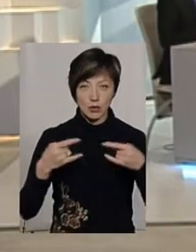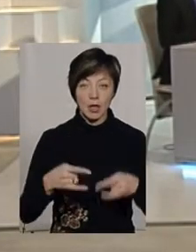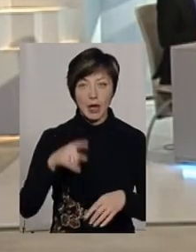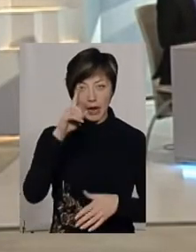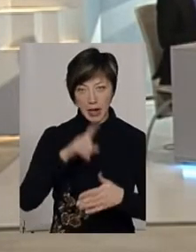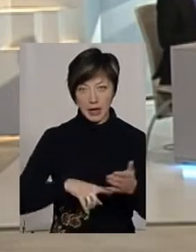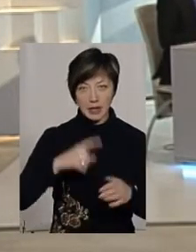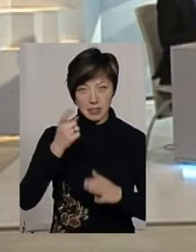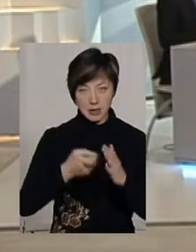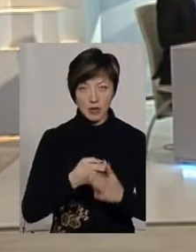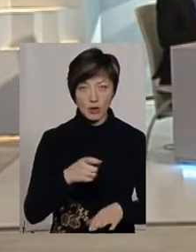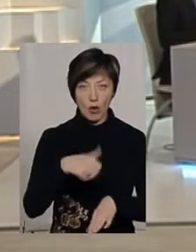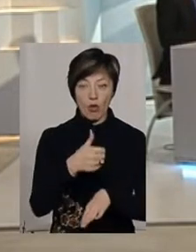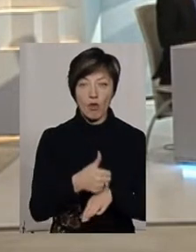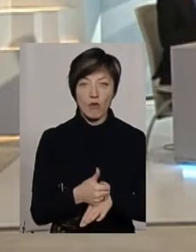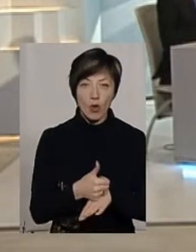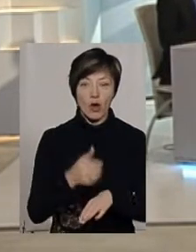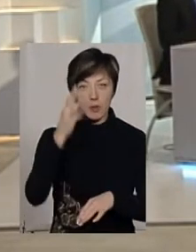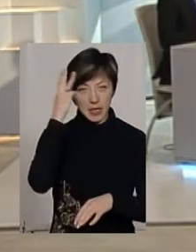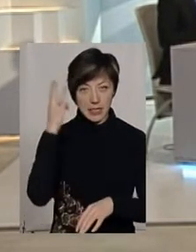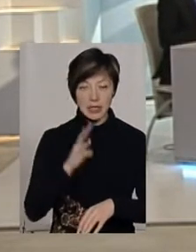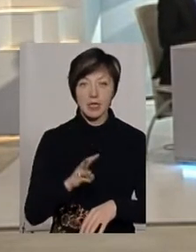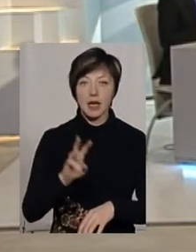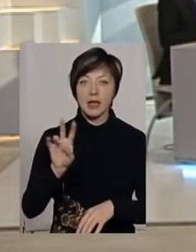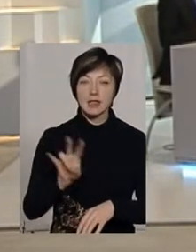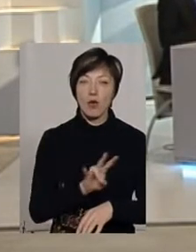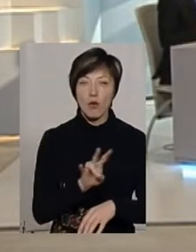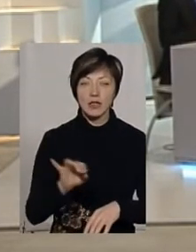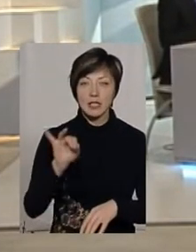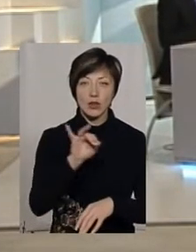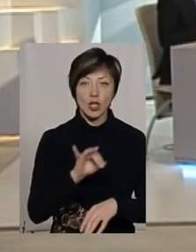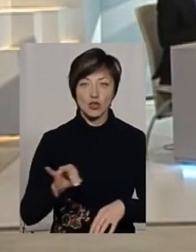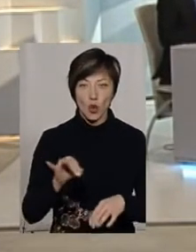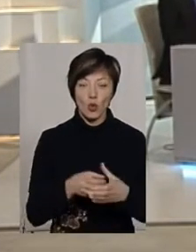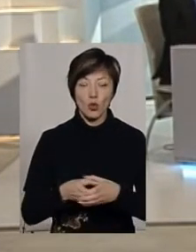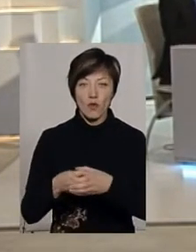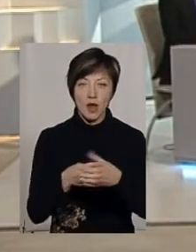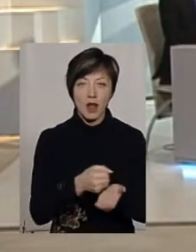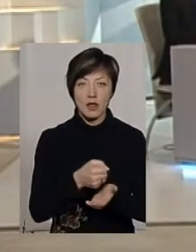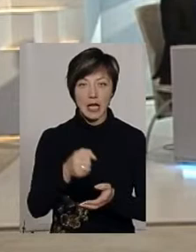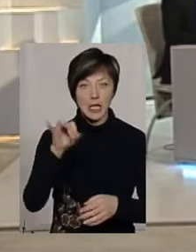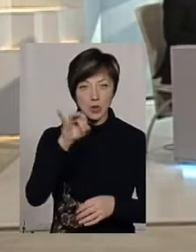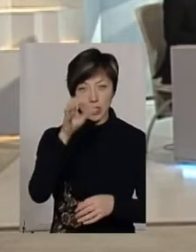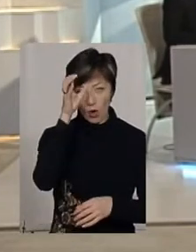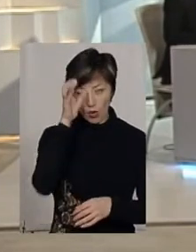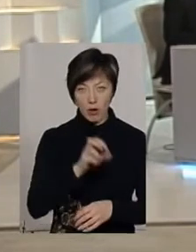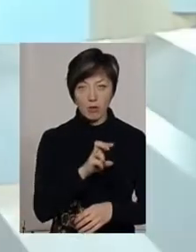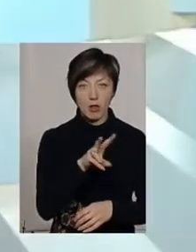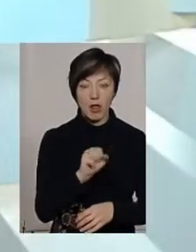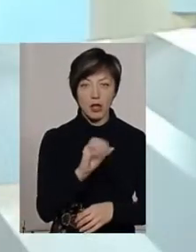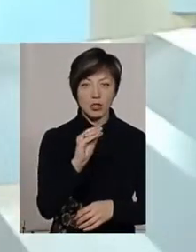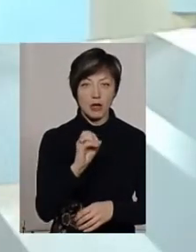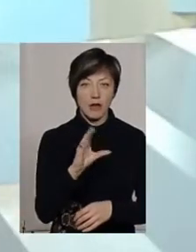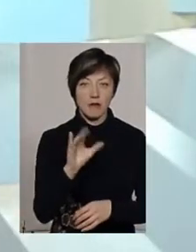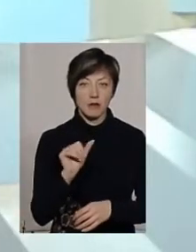головою Хмельницького церковного історичного товариства, кандидатом історичних наук Юрієм Блажевичем. Вітаю вас,